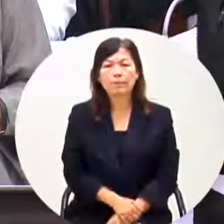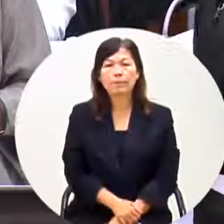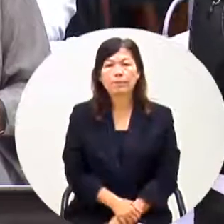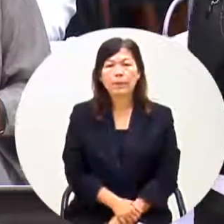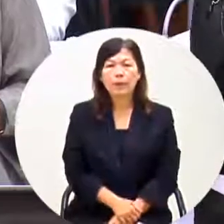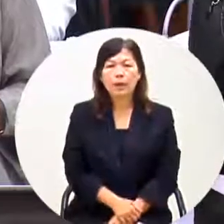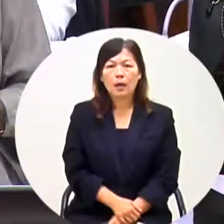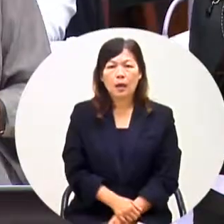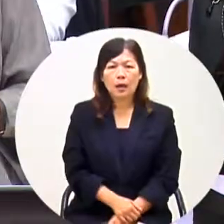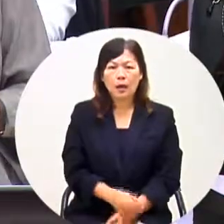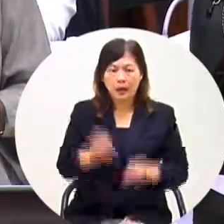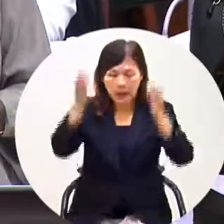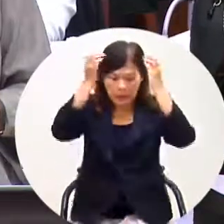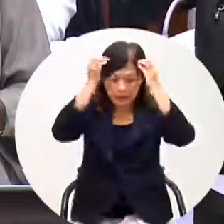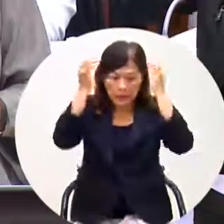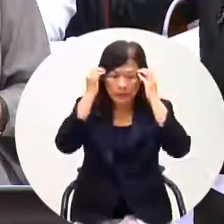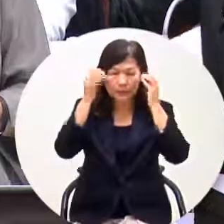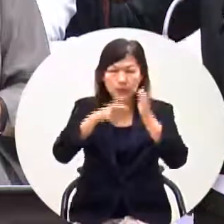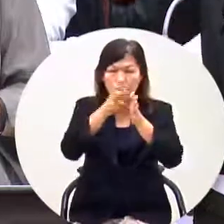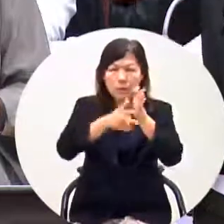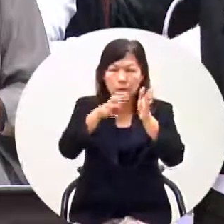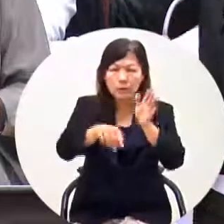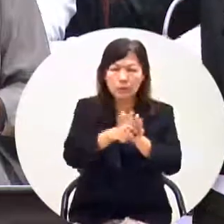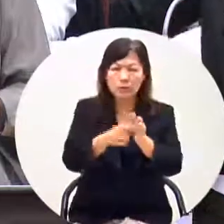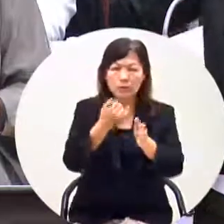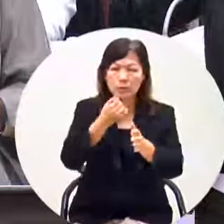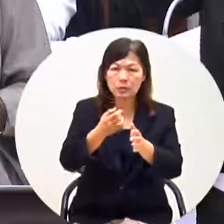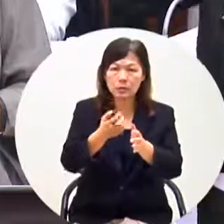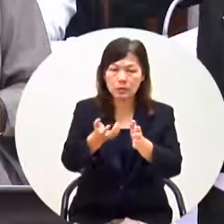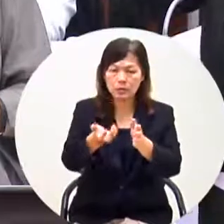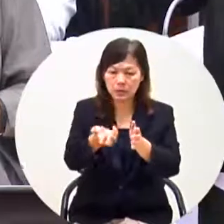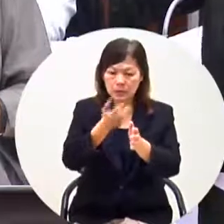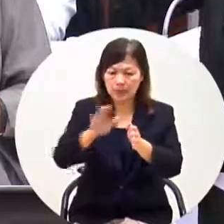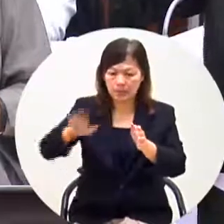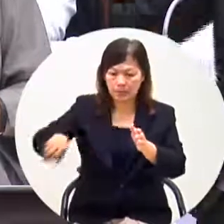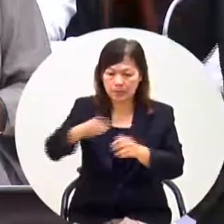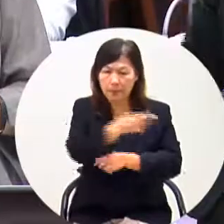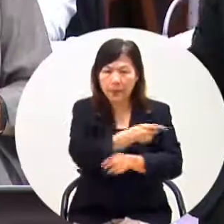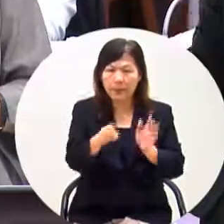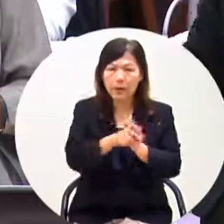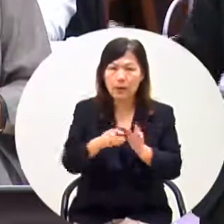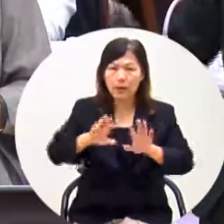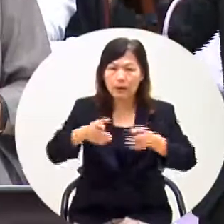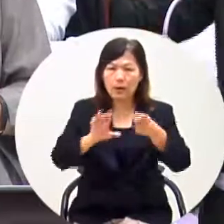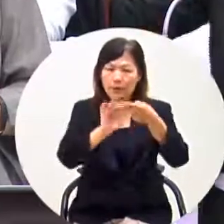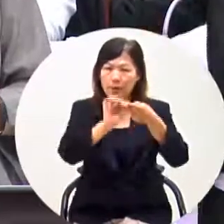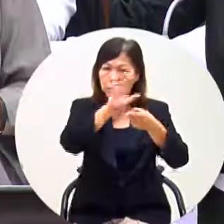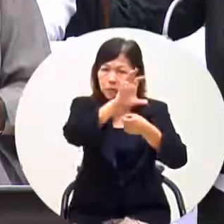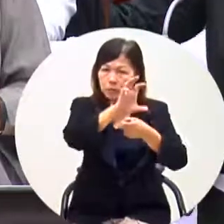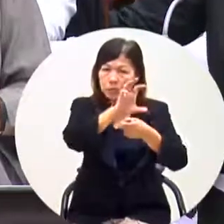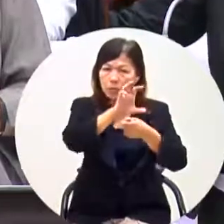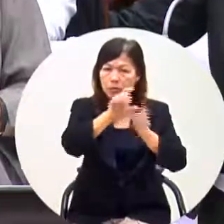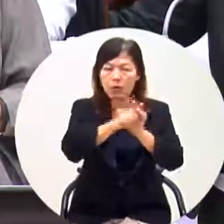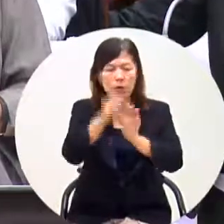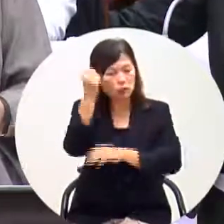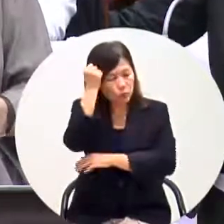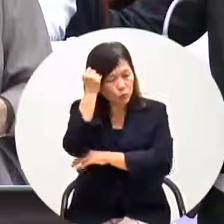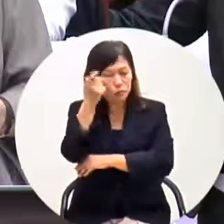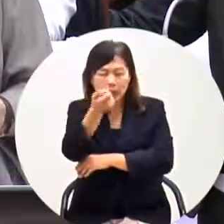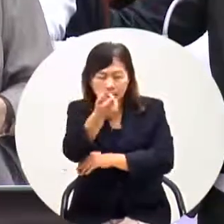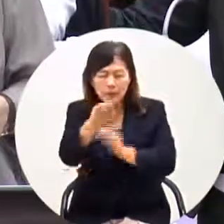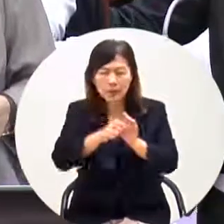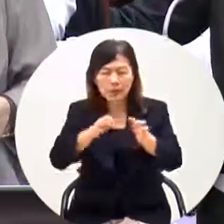前双边的那个几乎有九成以上都是商家，住宅很少。 是， 人家也是规划停车